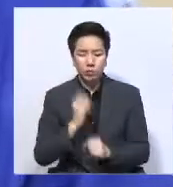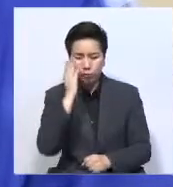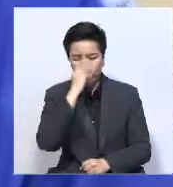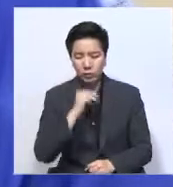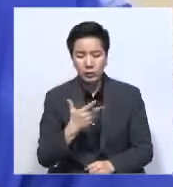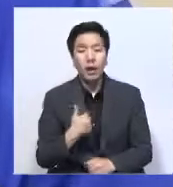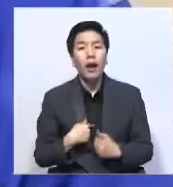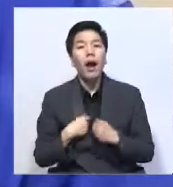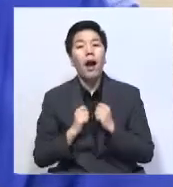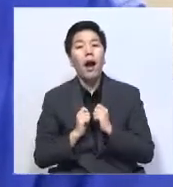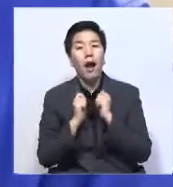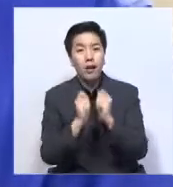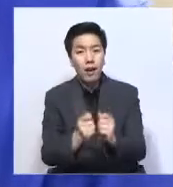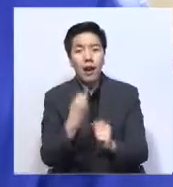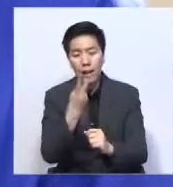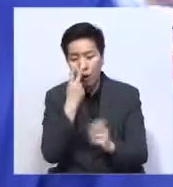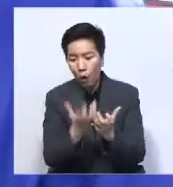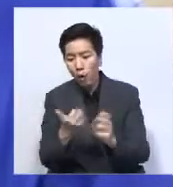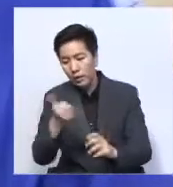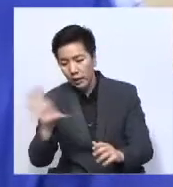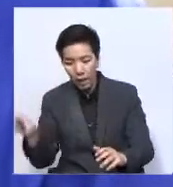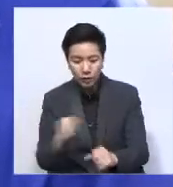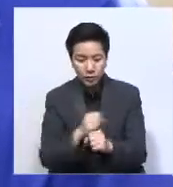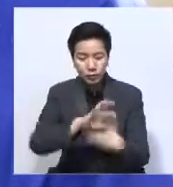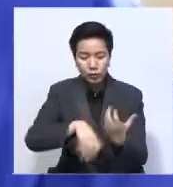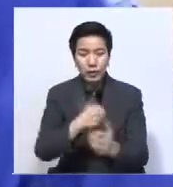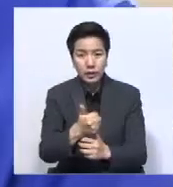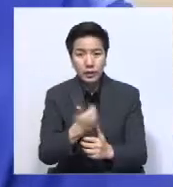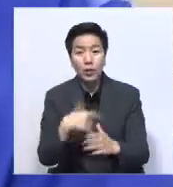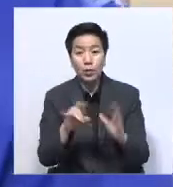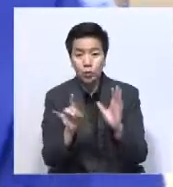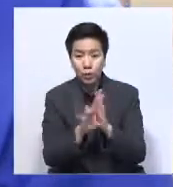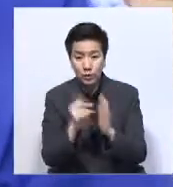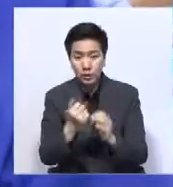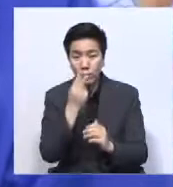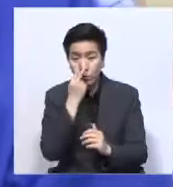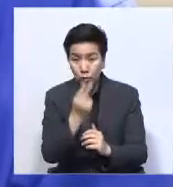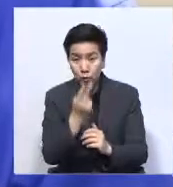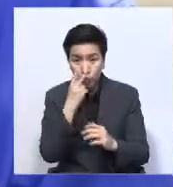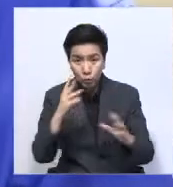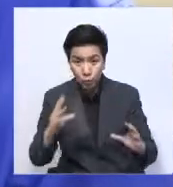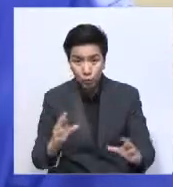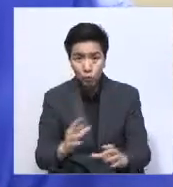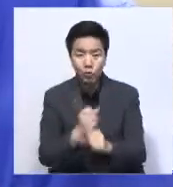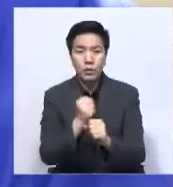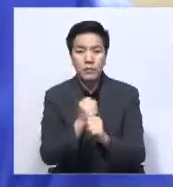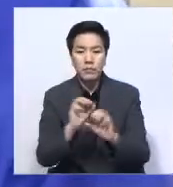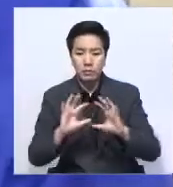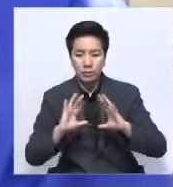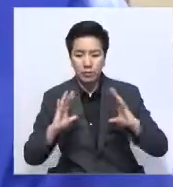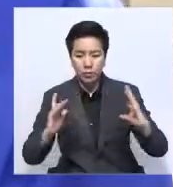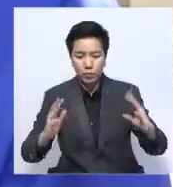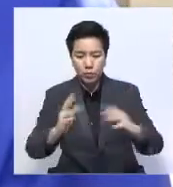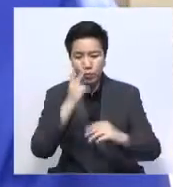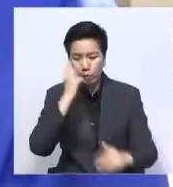ามก็อนุญาตให้ใช้วัสดุอื่นเข้ามานะครับและสุดท้ายก็คือองค์ประกอบที่จะตกแต่งกองพระทร